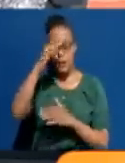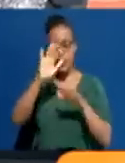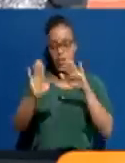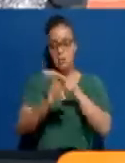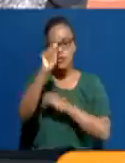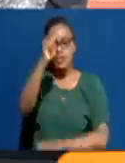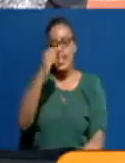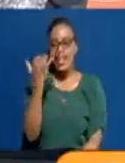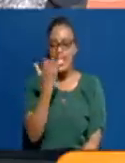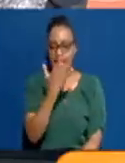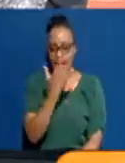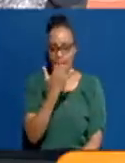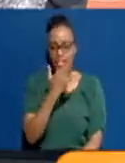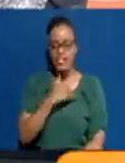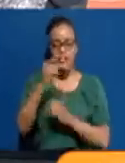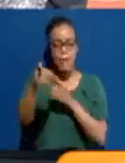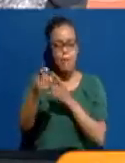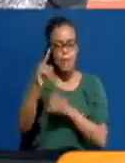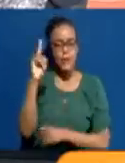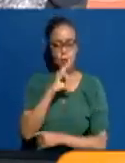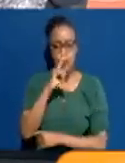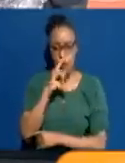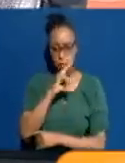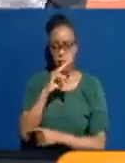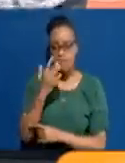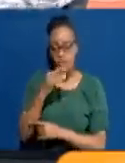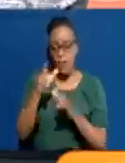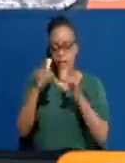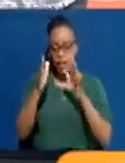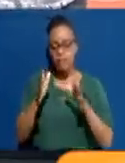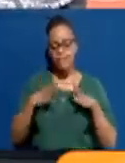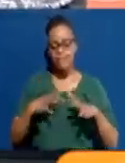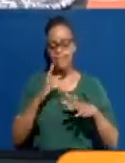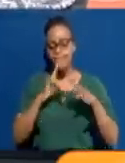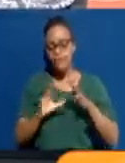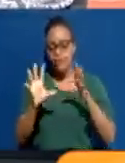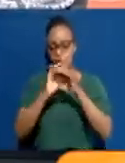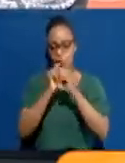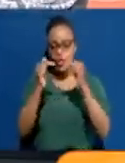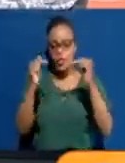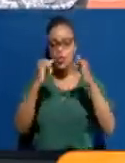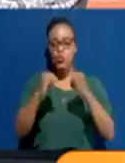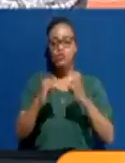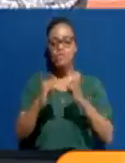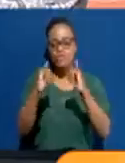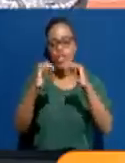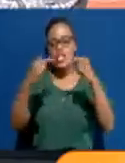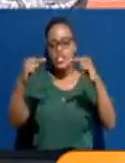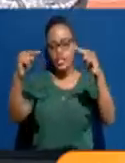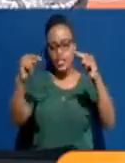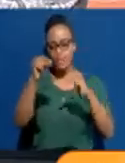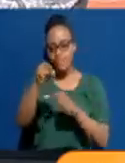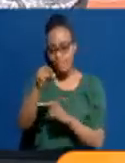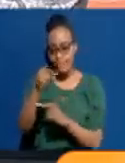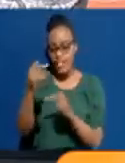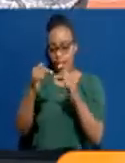naibu rais Rigathi Gachagua akiwashutumu vikali wanahabari na kusema kuwa wanashirikiana na upinzani kufanikisha maandamano dhidi ya serikali ya